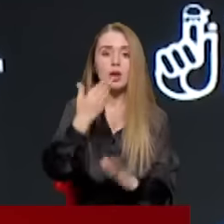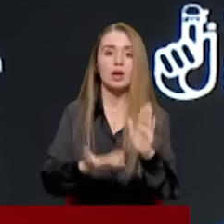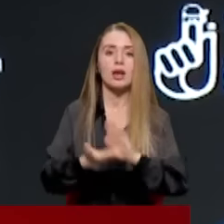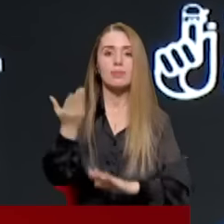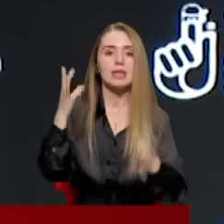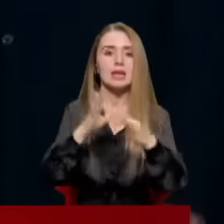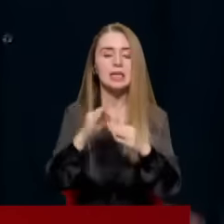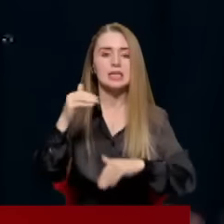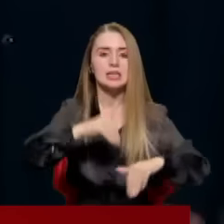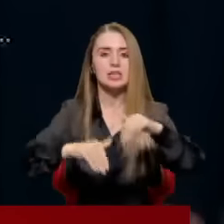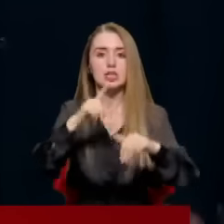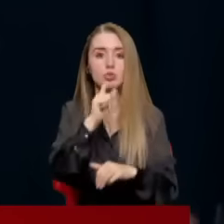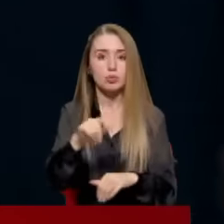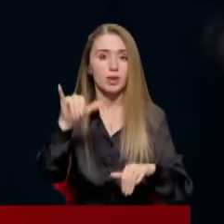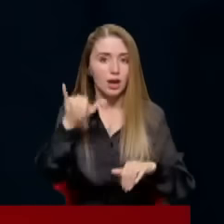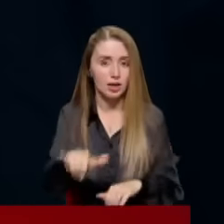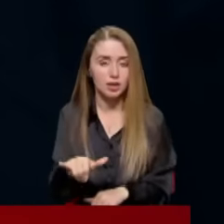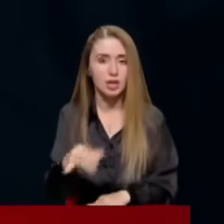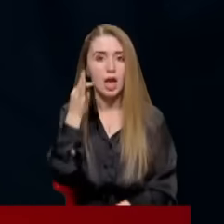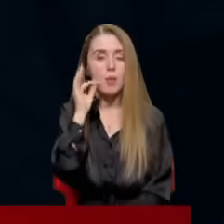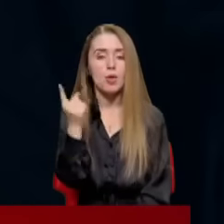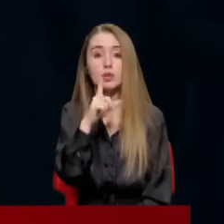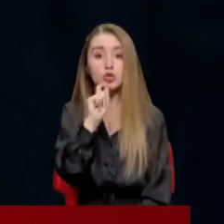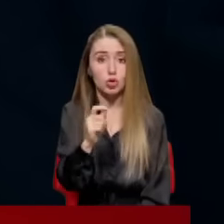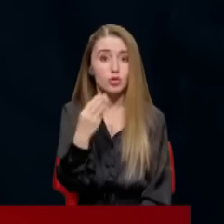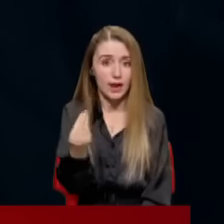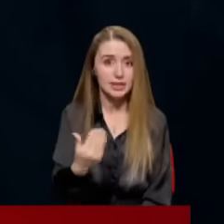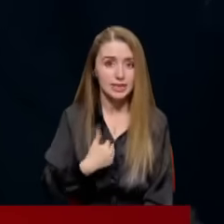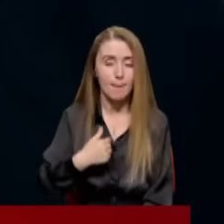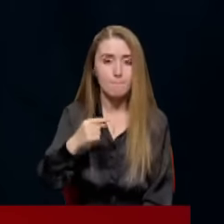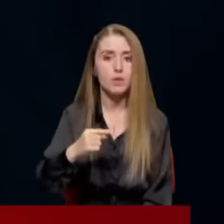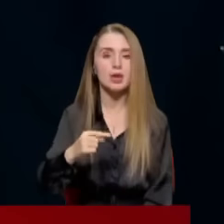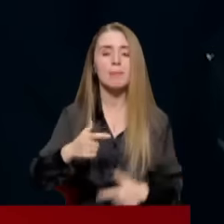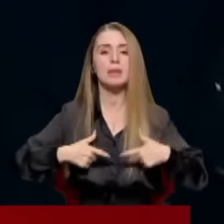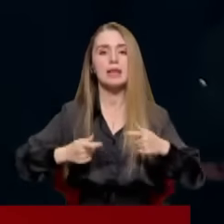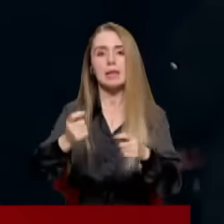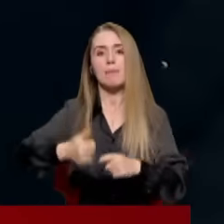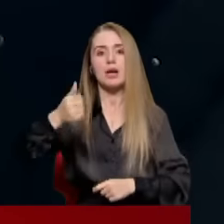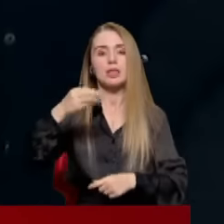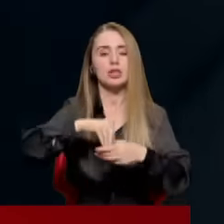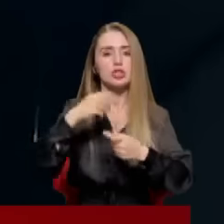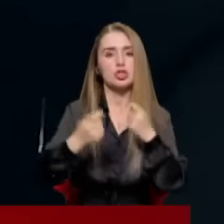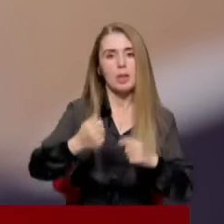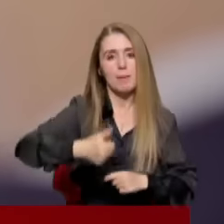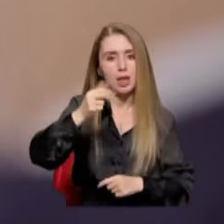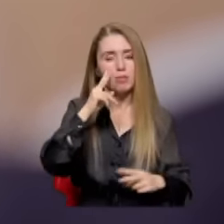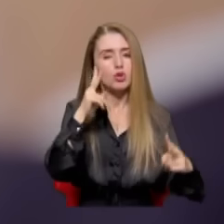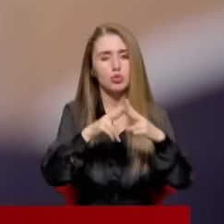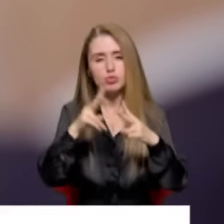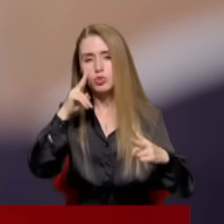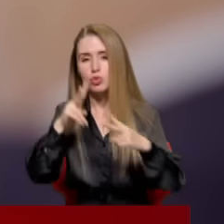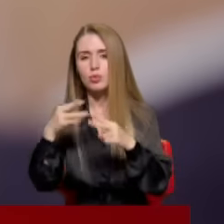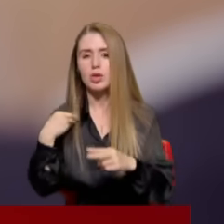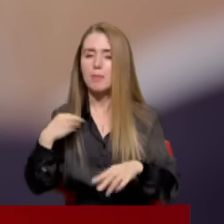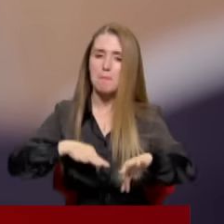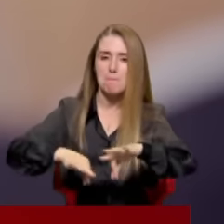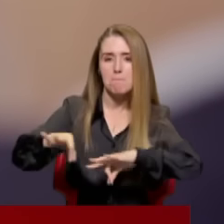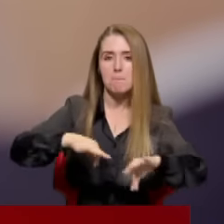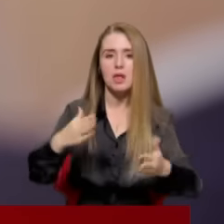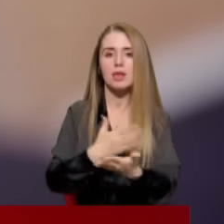kaldırılmasına ilişkin seçim vaadi hakkında böyle bir söz verdiysem bunu Milli Eğitim Bakanımla, İçişleri Bakanımla görüşerek yeni bir yol